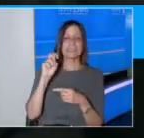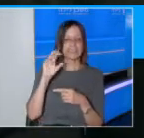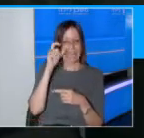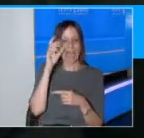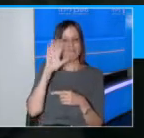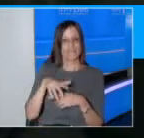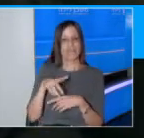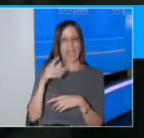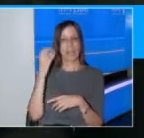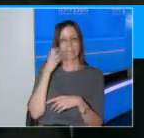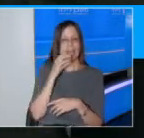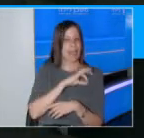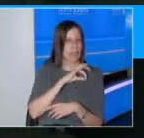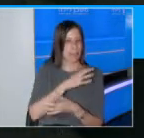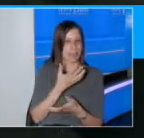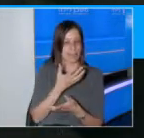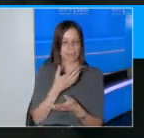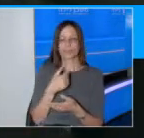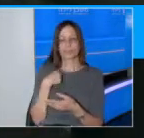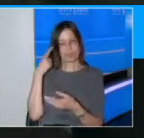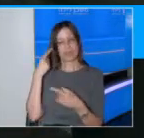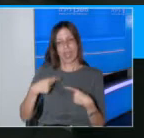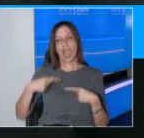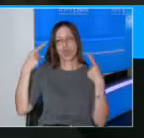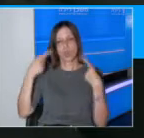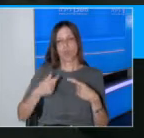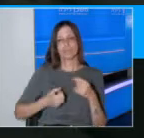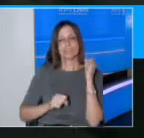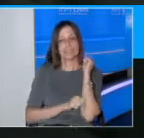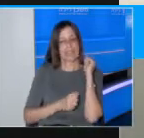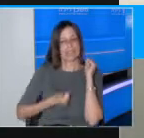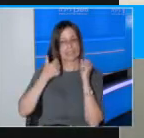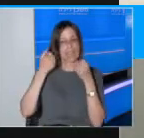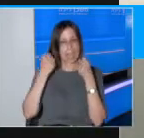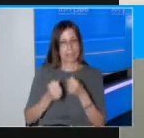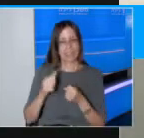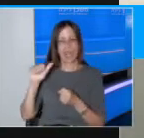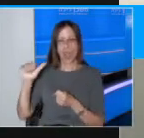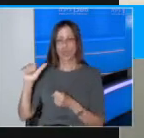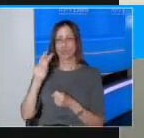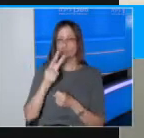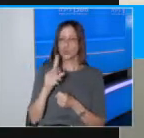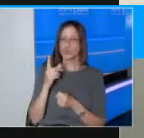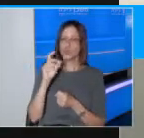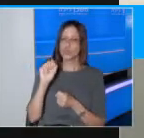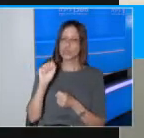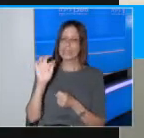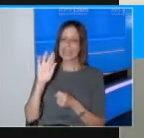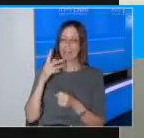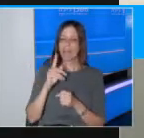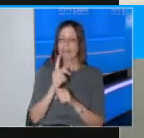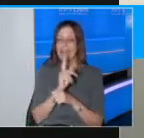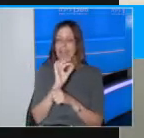ליברמן. תראה, היום שמעתי את סגן שר הביטחון אלון שוסטר, ברגע של כנות, צריך